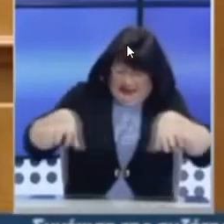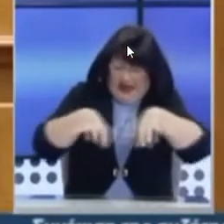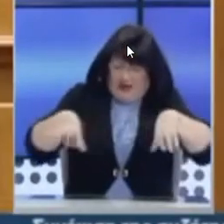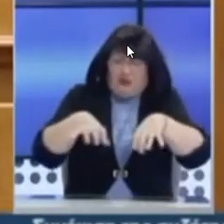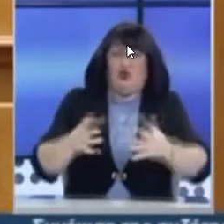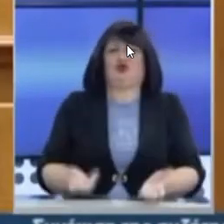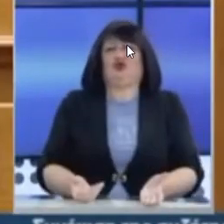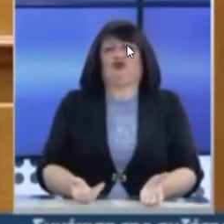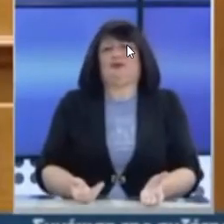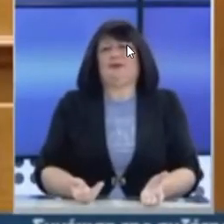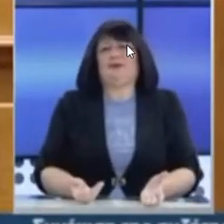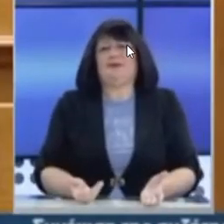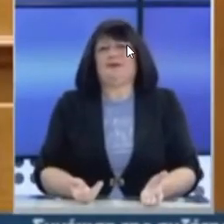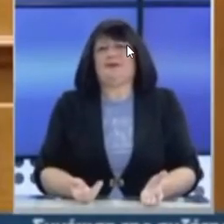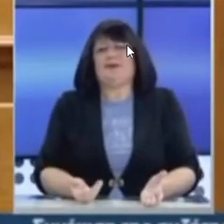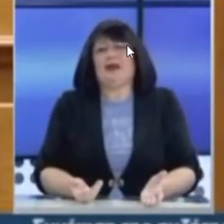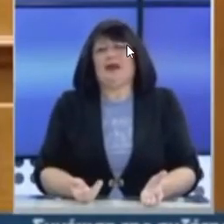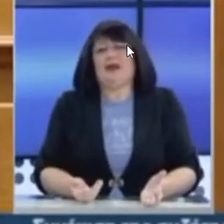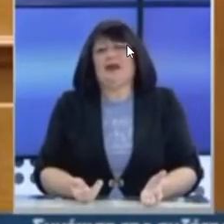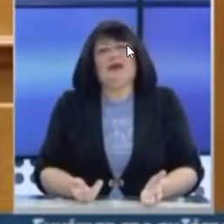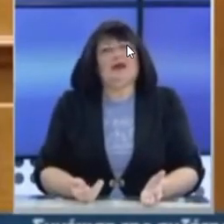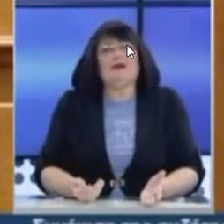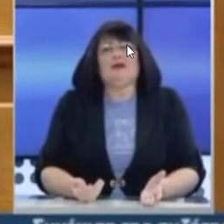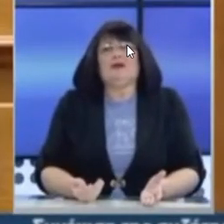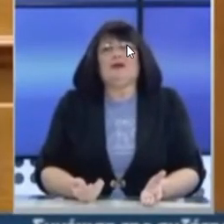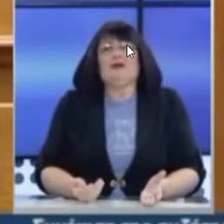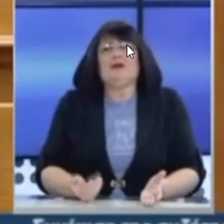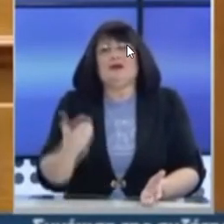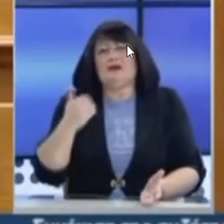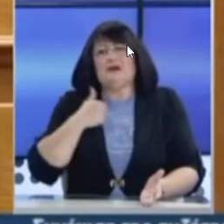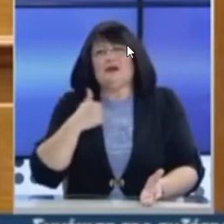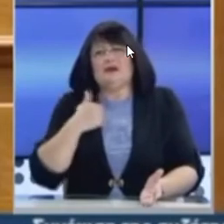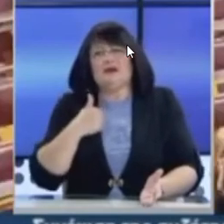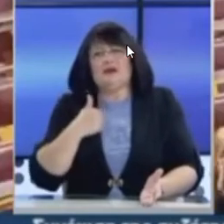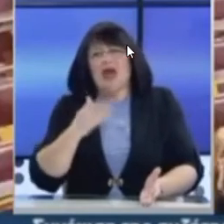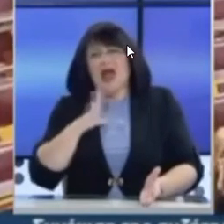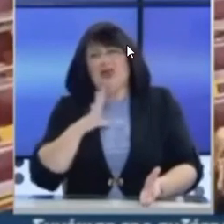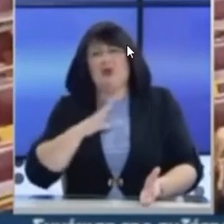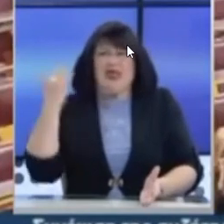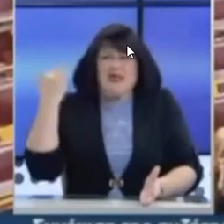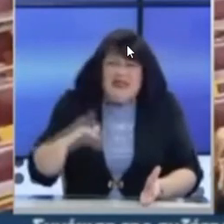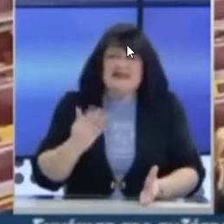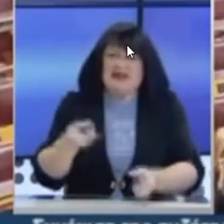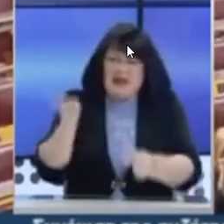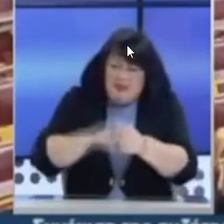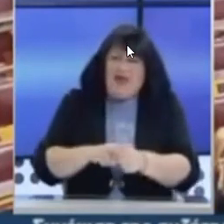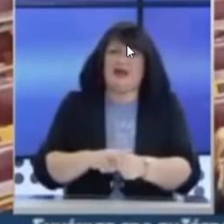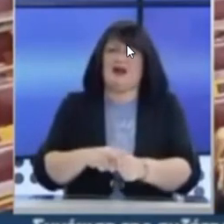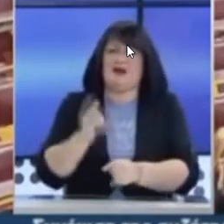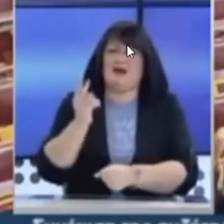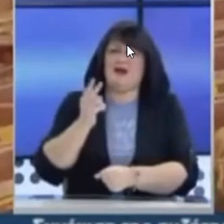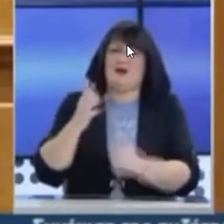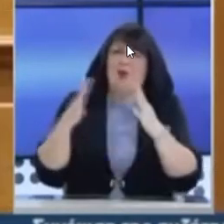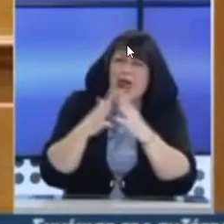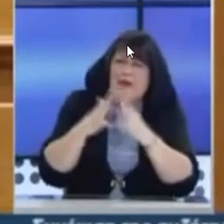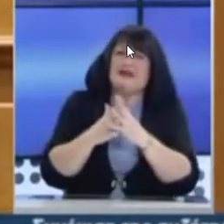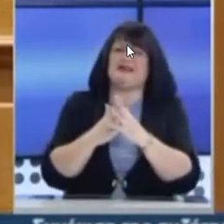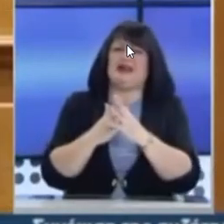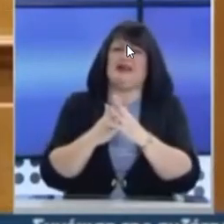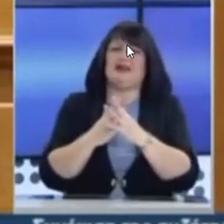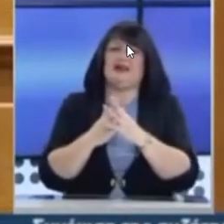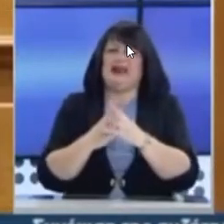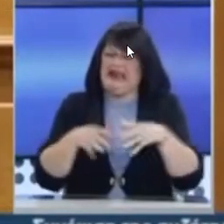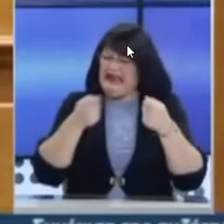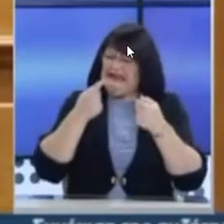διχασμού. Γιατί αυτή η παράταξη δεν είχε ανθρώπους που πολέμησαν, που θυσιάστηκαν στην εθνική αντίσταση.